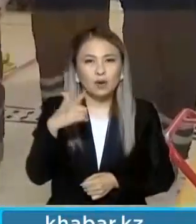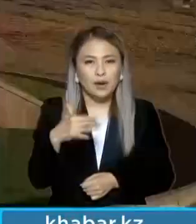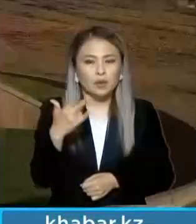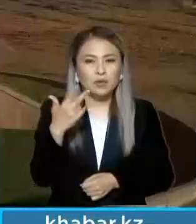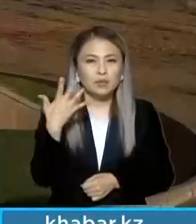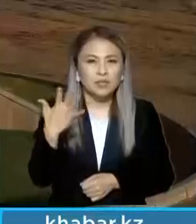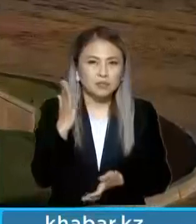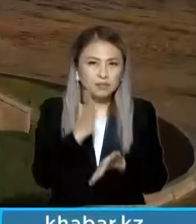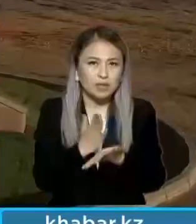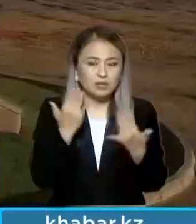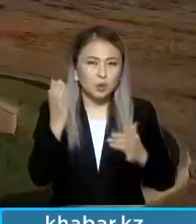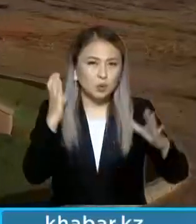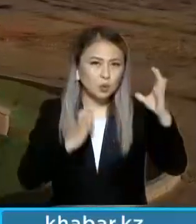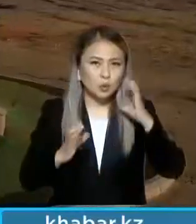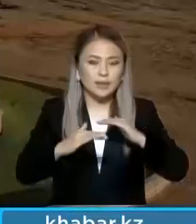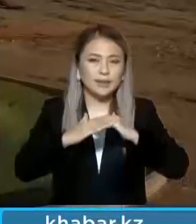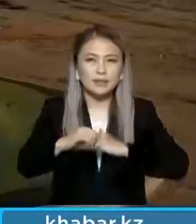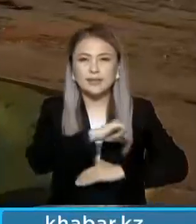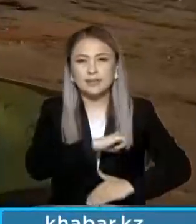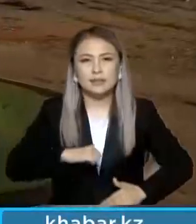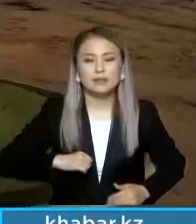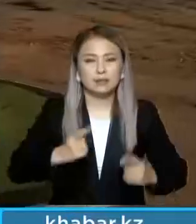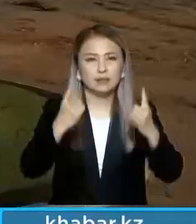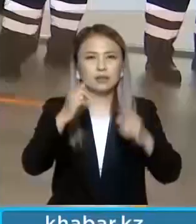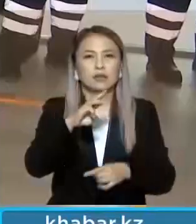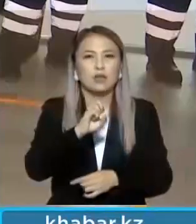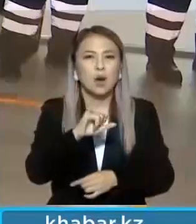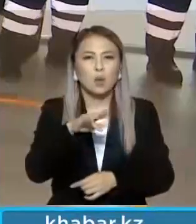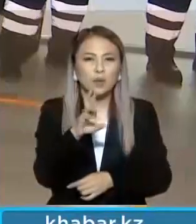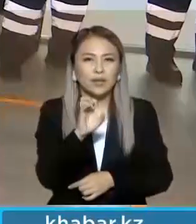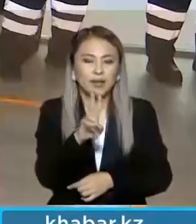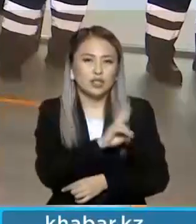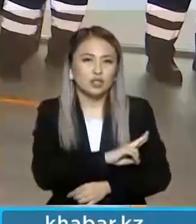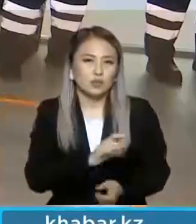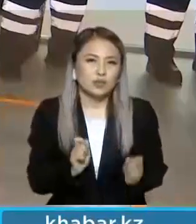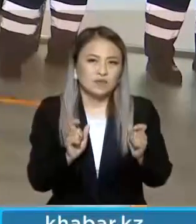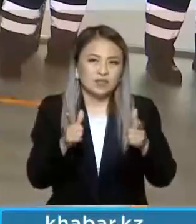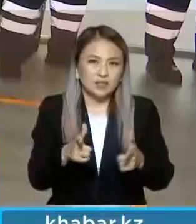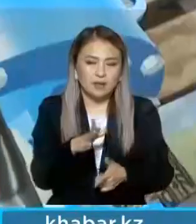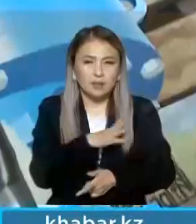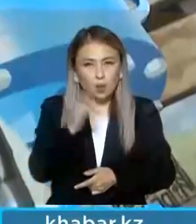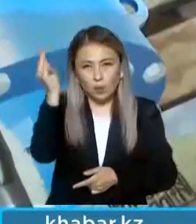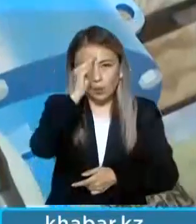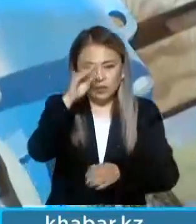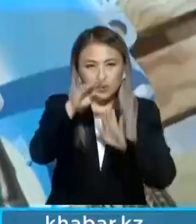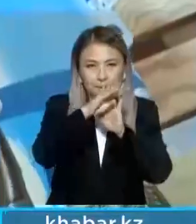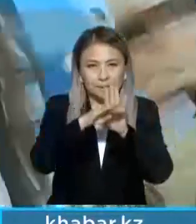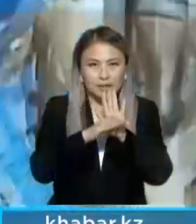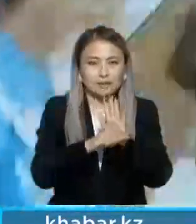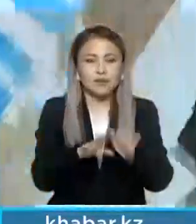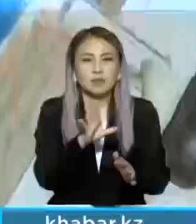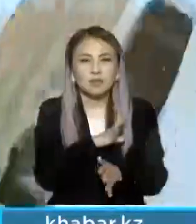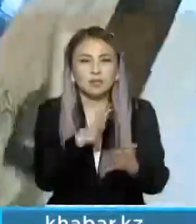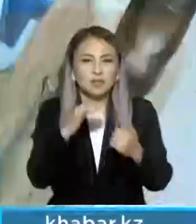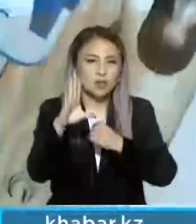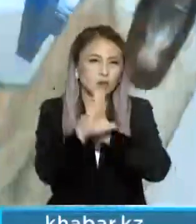самосвал бар. Студенттердің еліміздегі ең ірі тау-кен байыту кешеніне жұмысқа орналасуына компанияның тағылымдамадан өту бағдарламасы сеп болған.